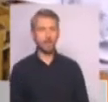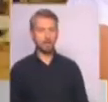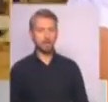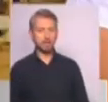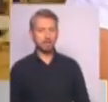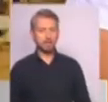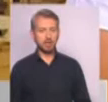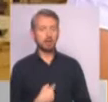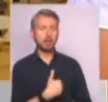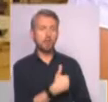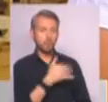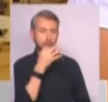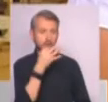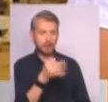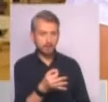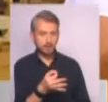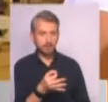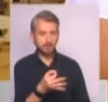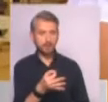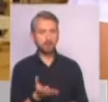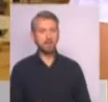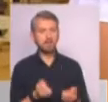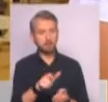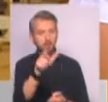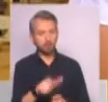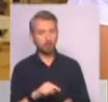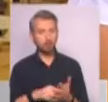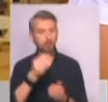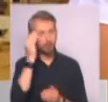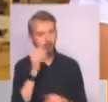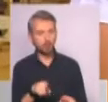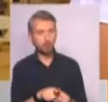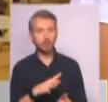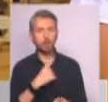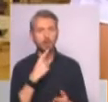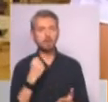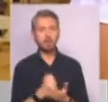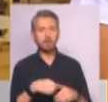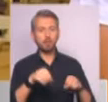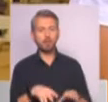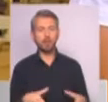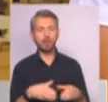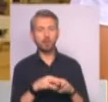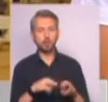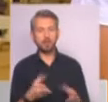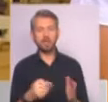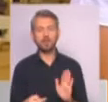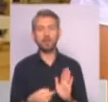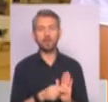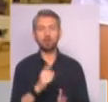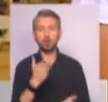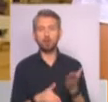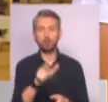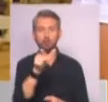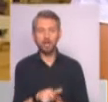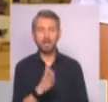Я хочу сказати, підтримати людину з точки зору наступного. Була прийнята постанова Кабінету міністрів, які вказали, що якщо у людини